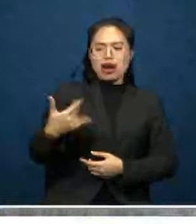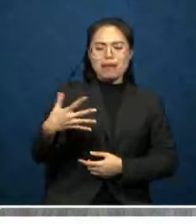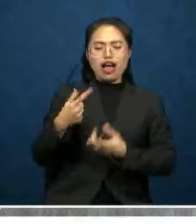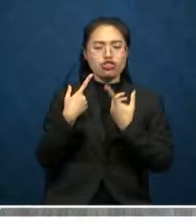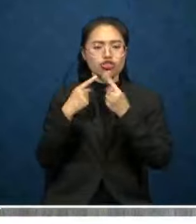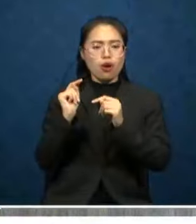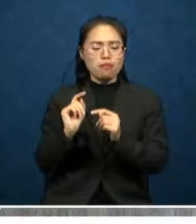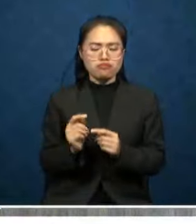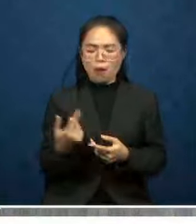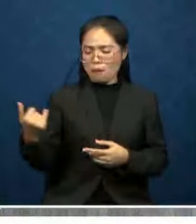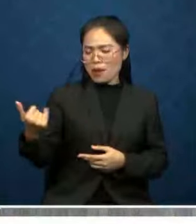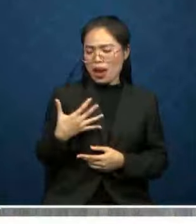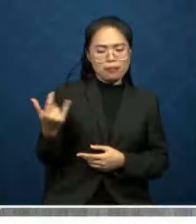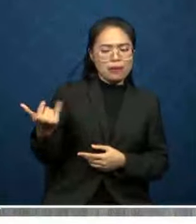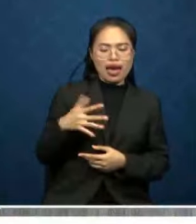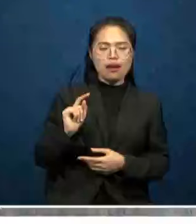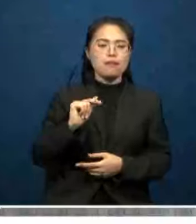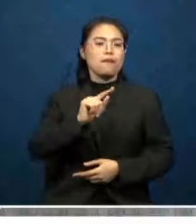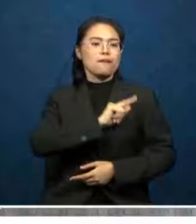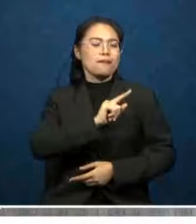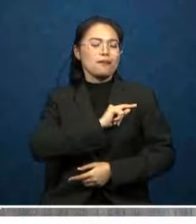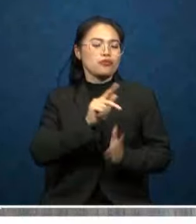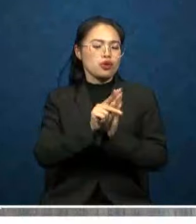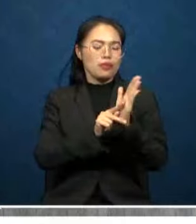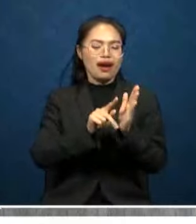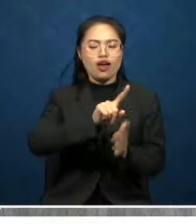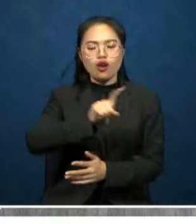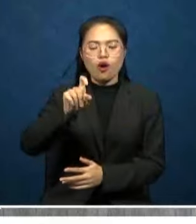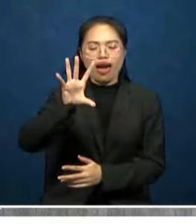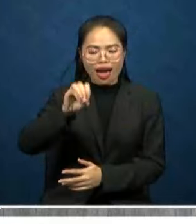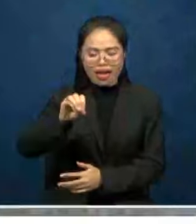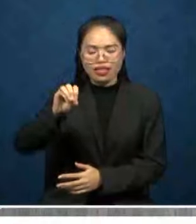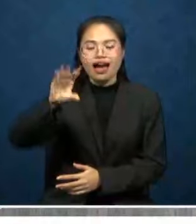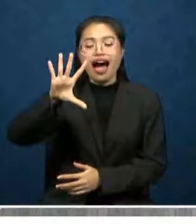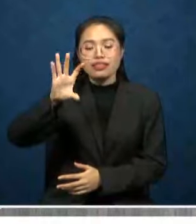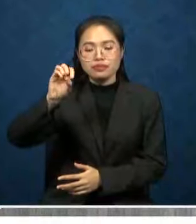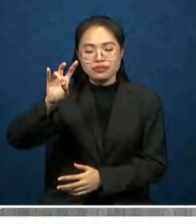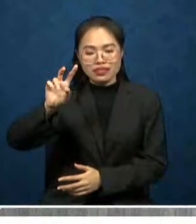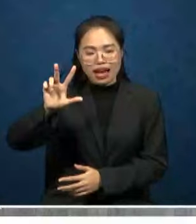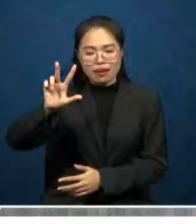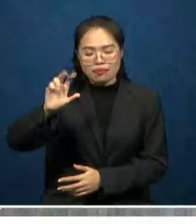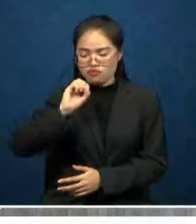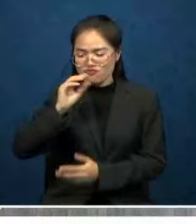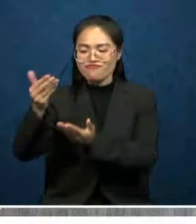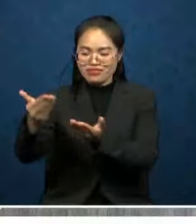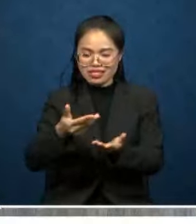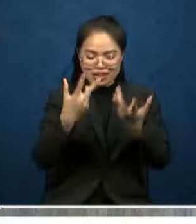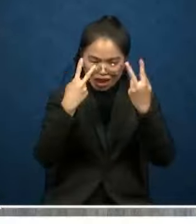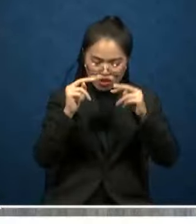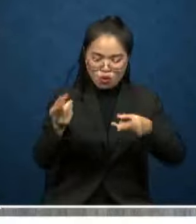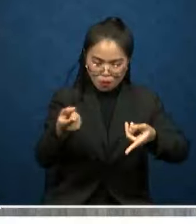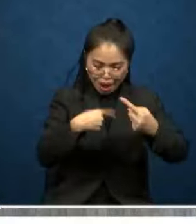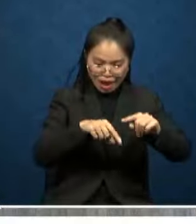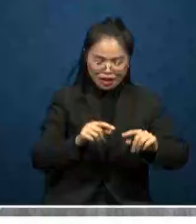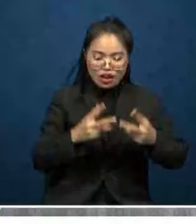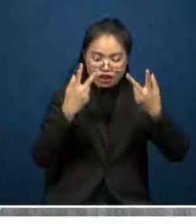อำนาจเนี่ยครับใช้หน้าที่เยครับตามมาตรา 153ให้ท่านนายกรัฐมนตรีมาแล้วท่านก็มาได้แป๊บนึงนะ